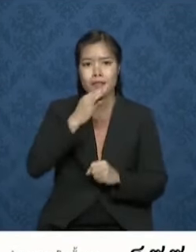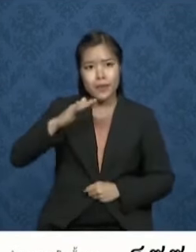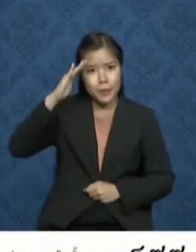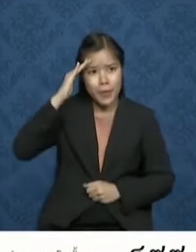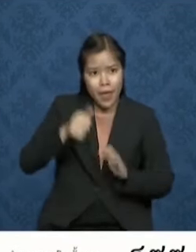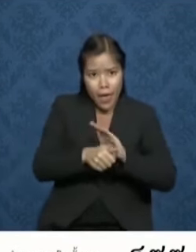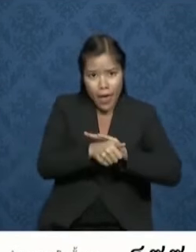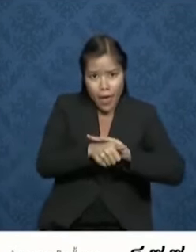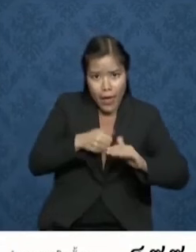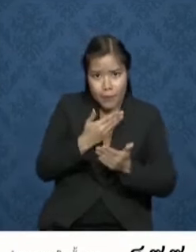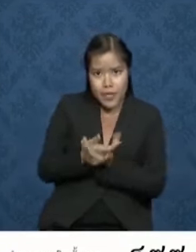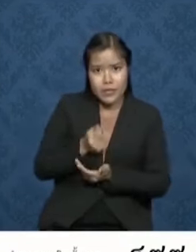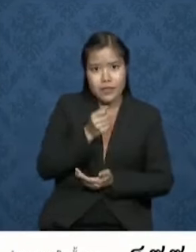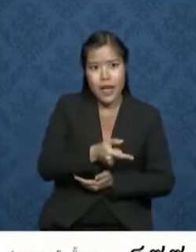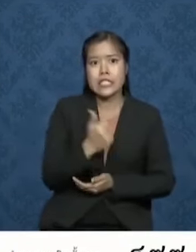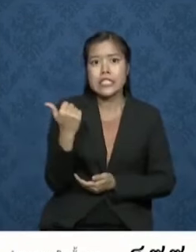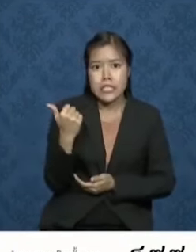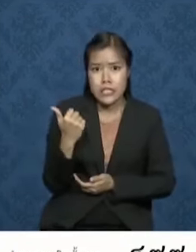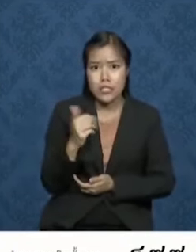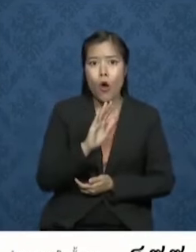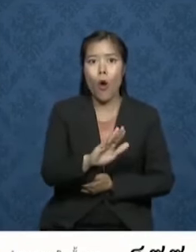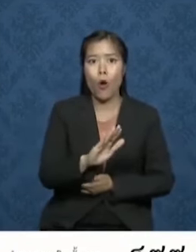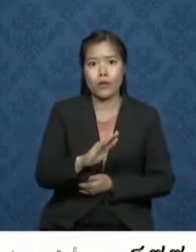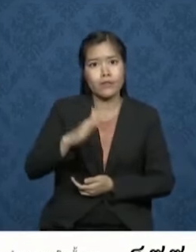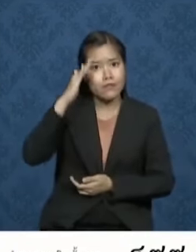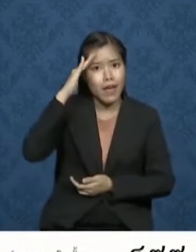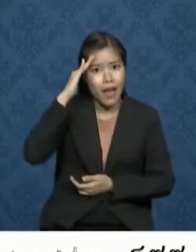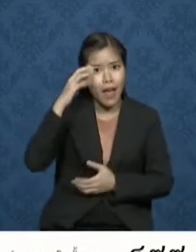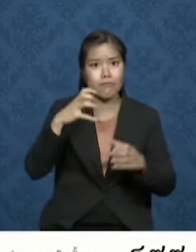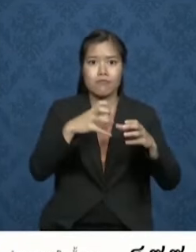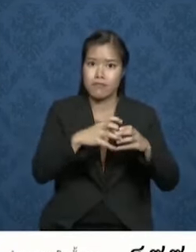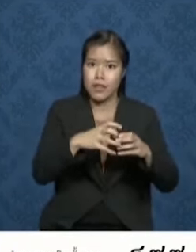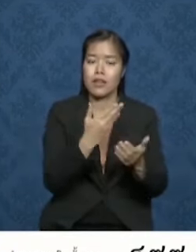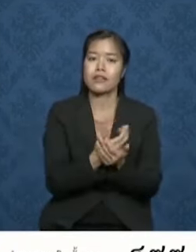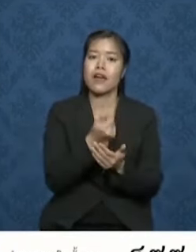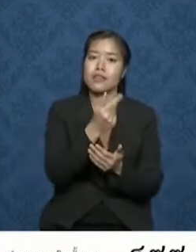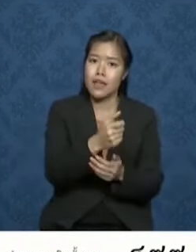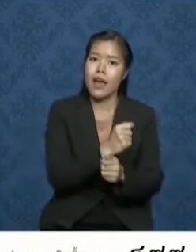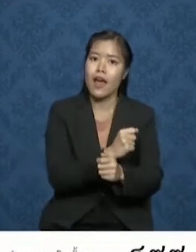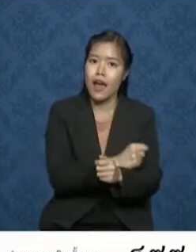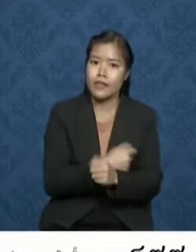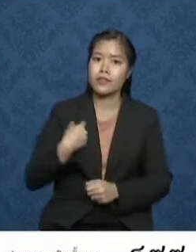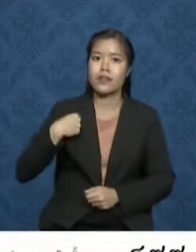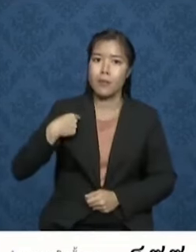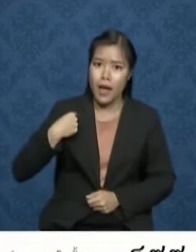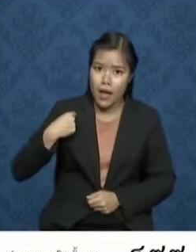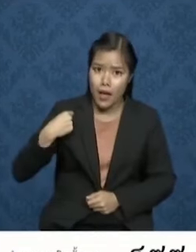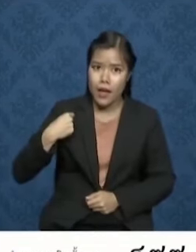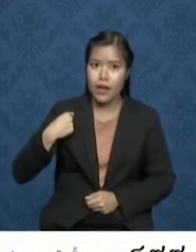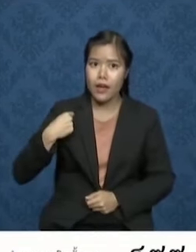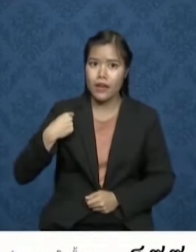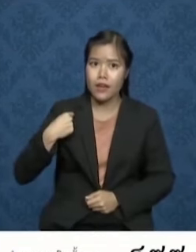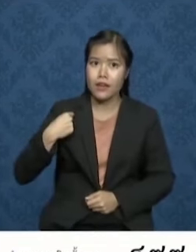ในงบรายจ่ายอื่นที่ใช้กับทหารกองประจำการทั้งค่าเบี้ยเลี้ยงค่าอาภรณ์เครื่องแต่งกายค่าใช้